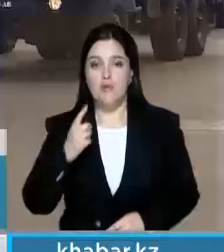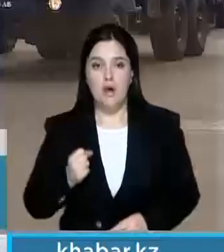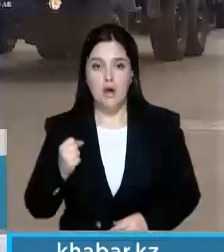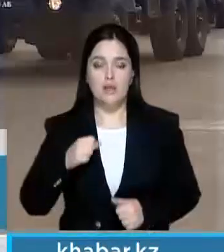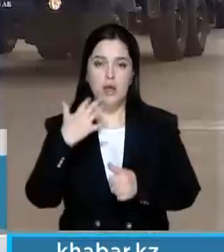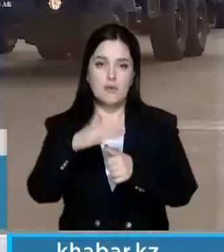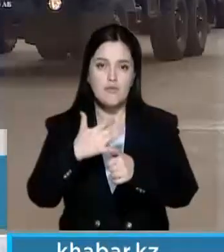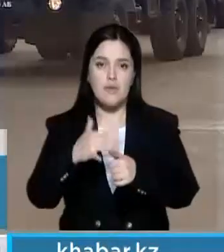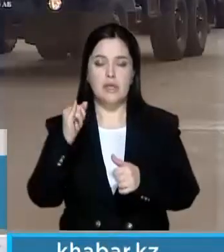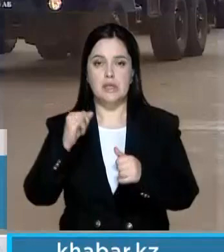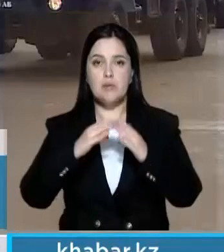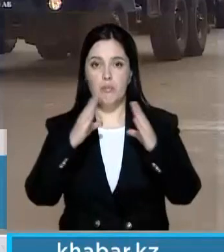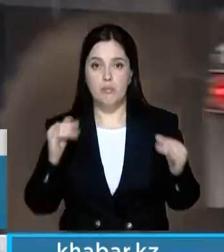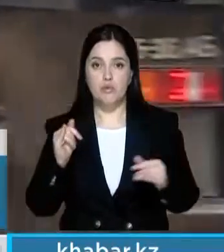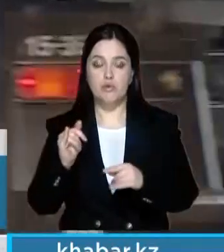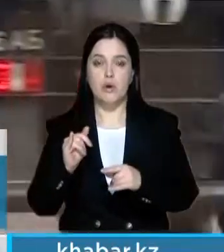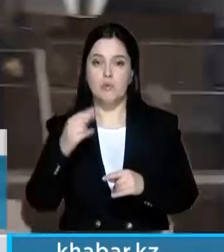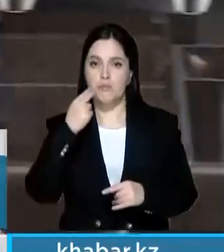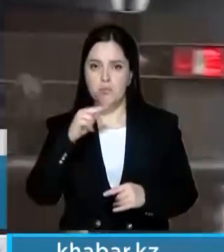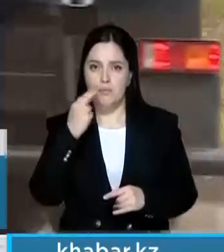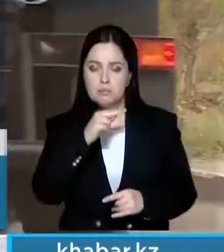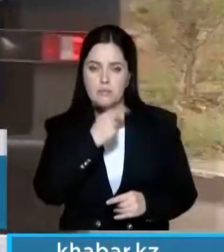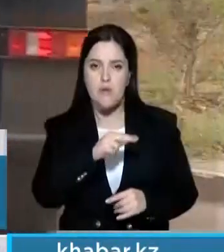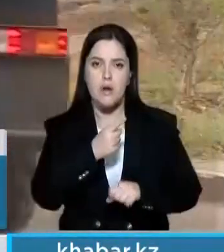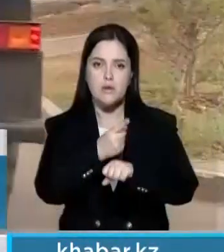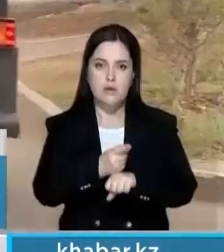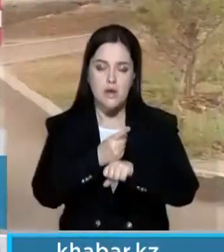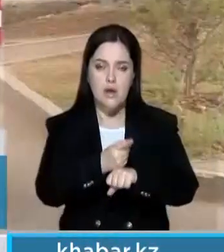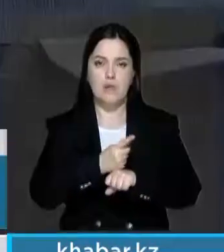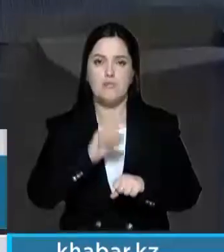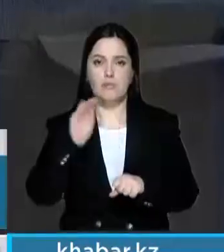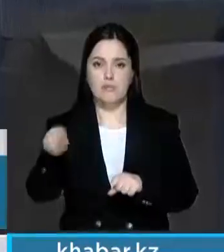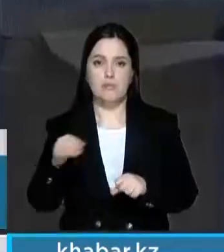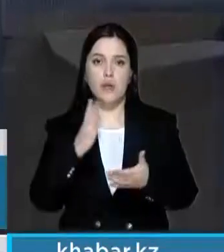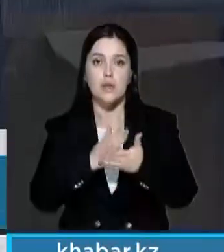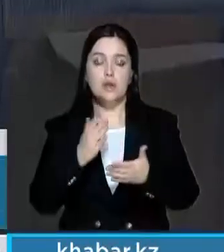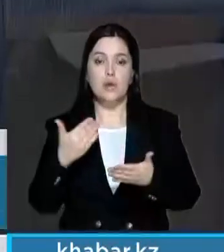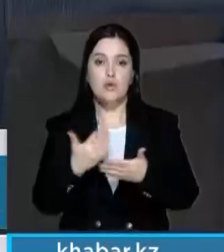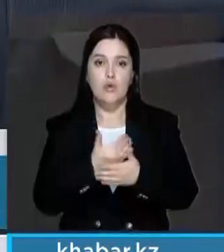авиации. Оснащению войск современными образцами автобронетанковой техники и сформированы новые отряды